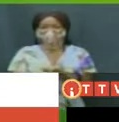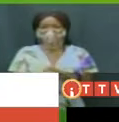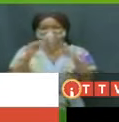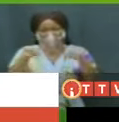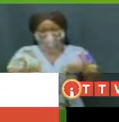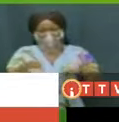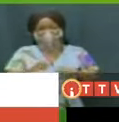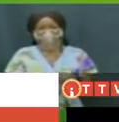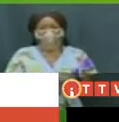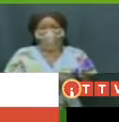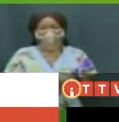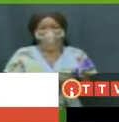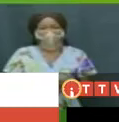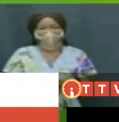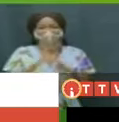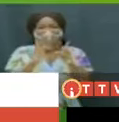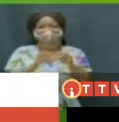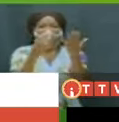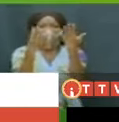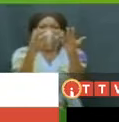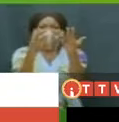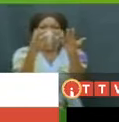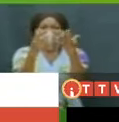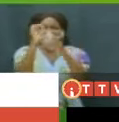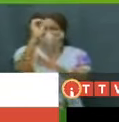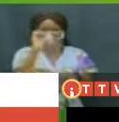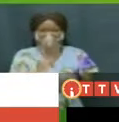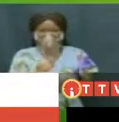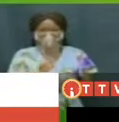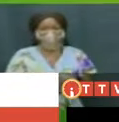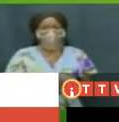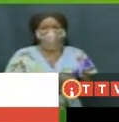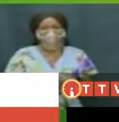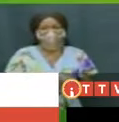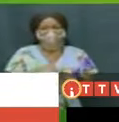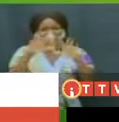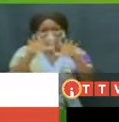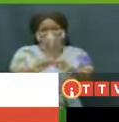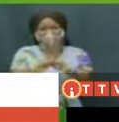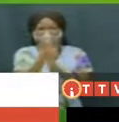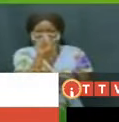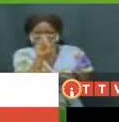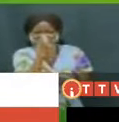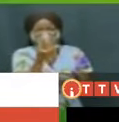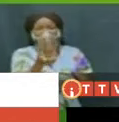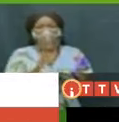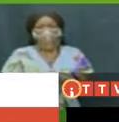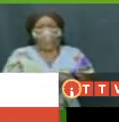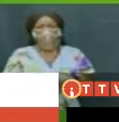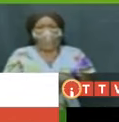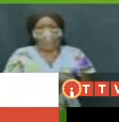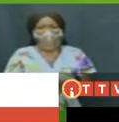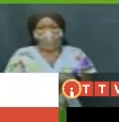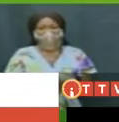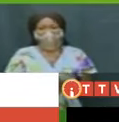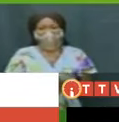panopa anthu 8 mwa anthu 100 ali wonse nda amene akumapezeka ndi matendawa. Nambala